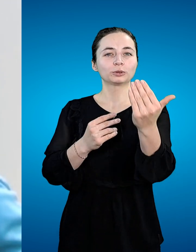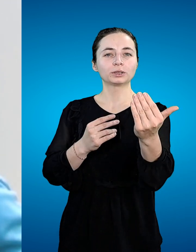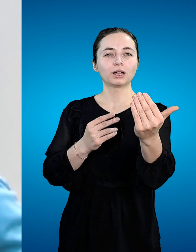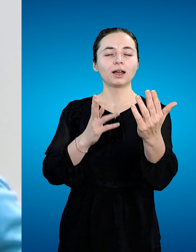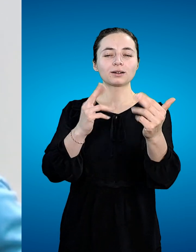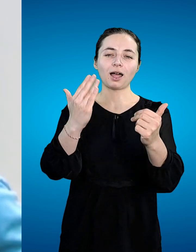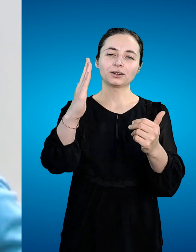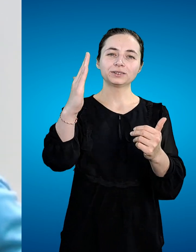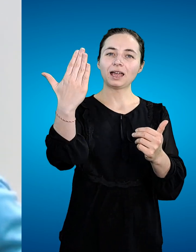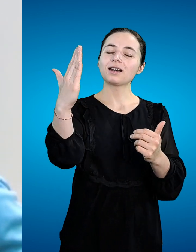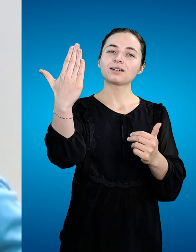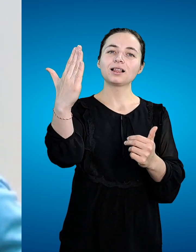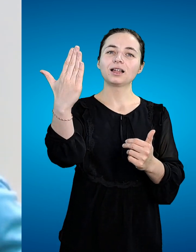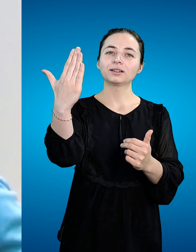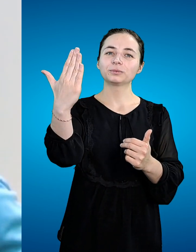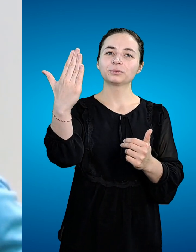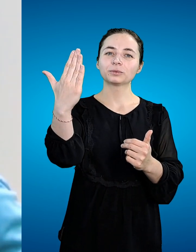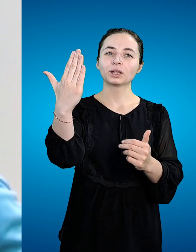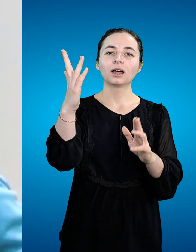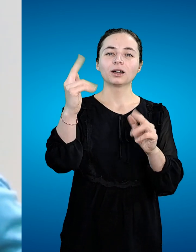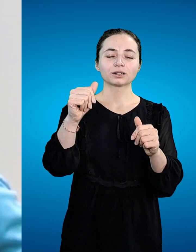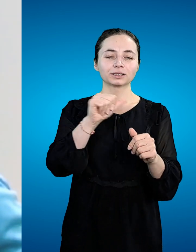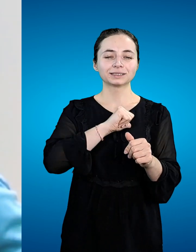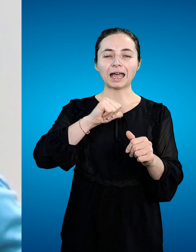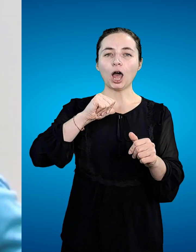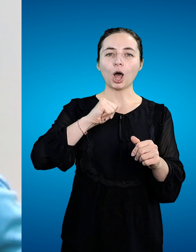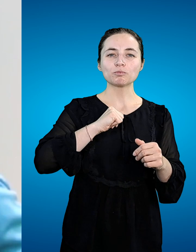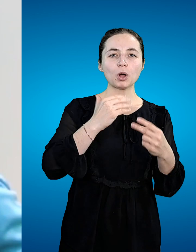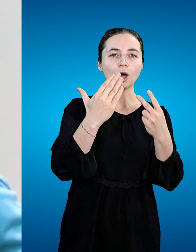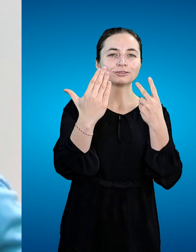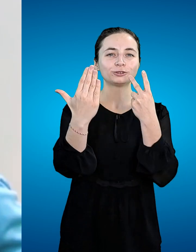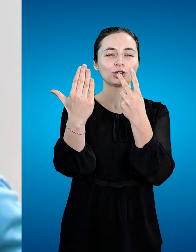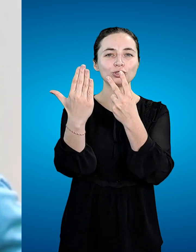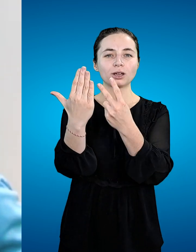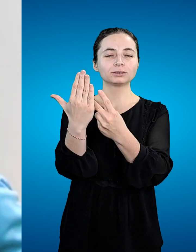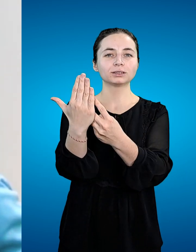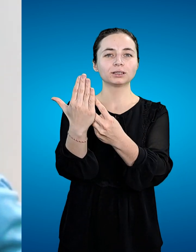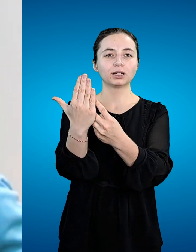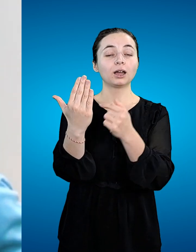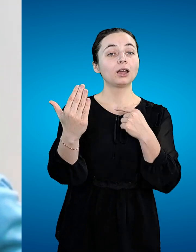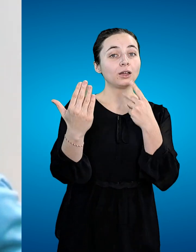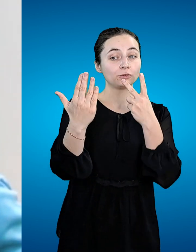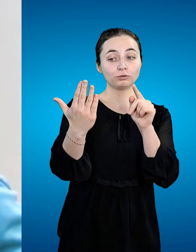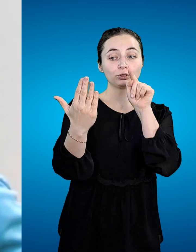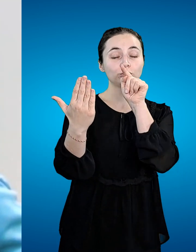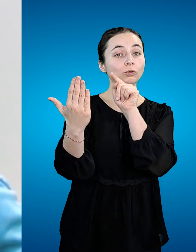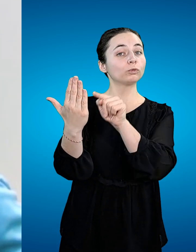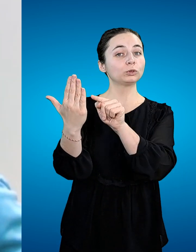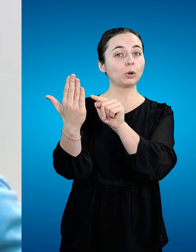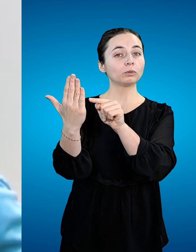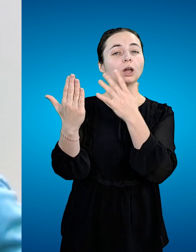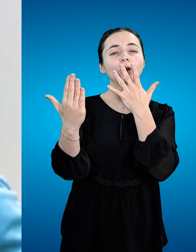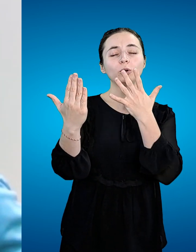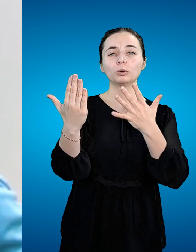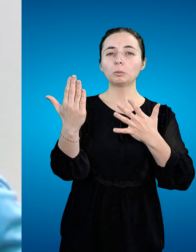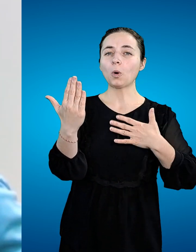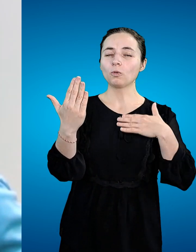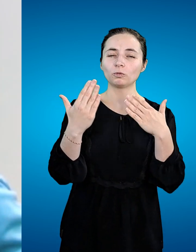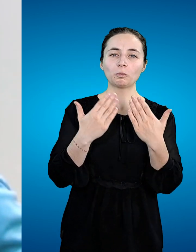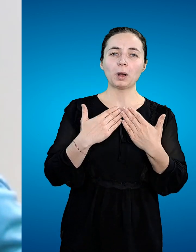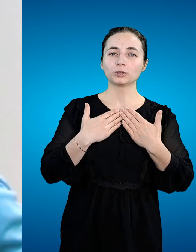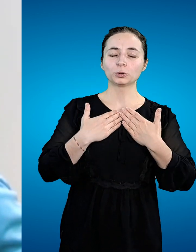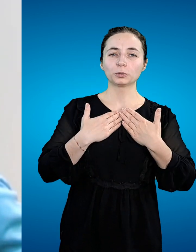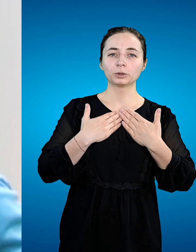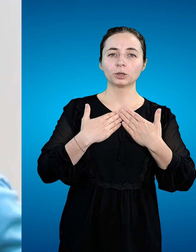Гляжусь в тебя, как в зеркало, как в самоотражение, и вижу в нем